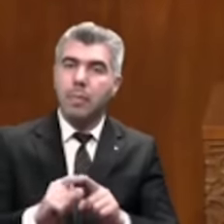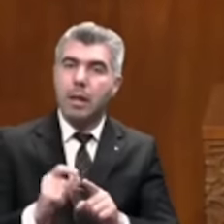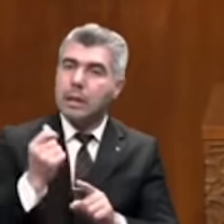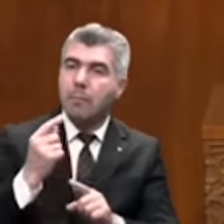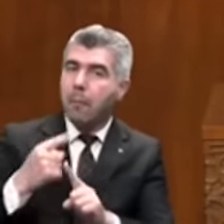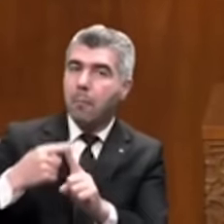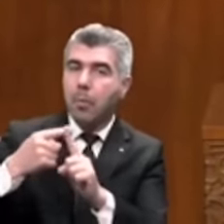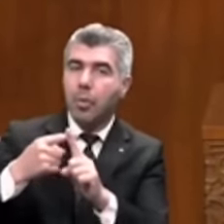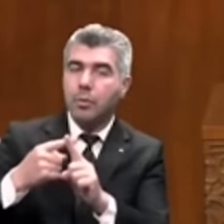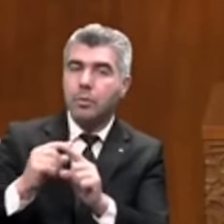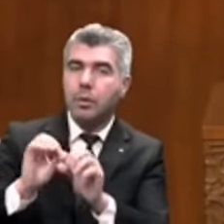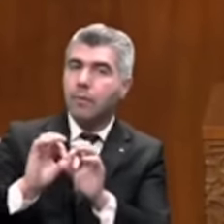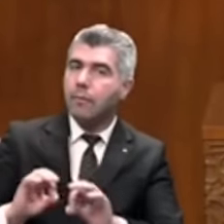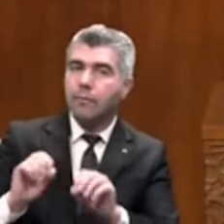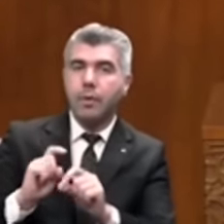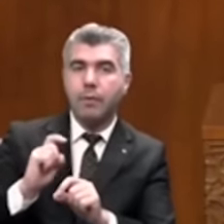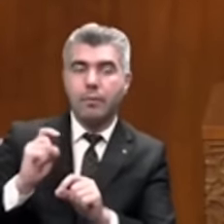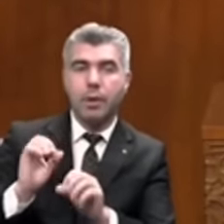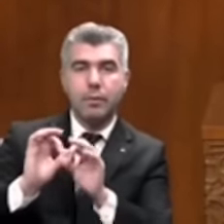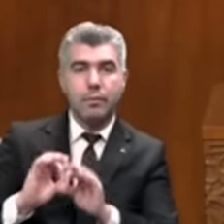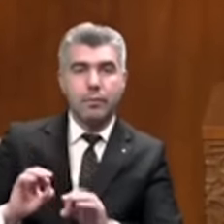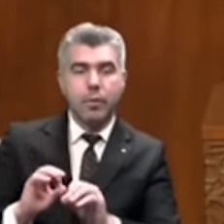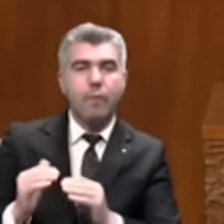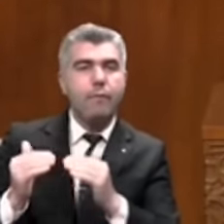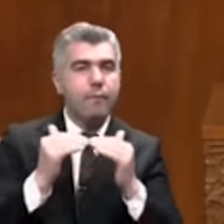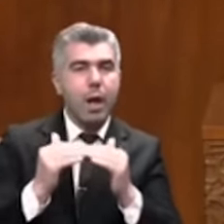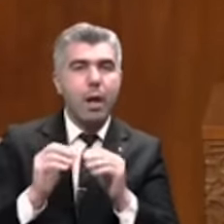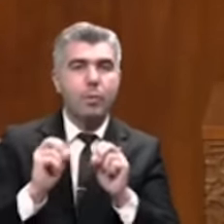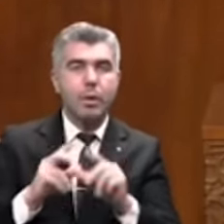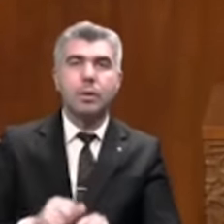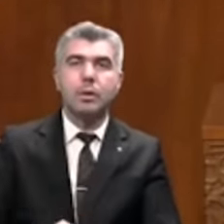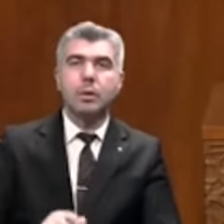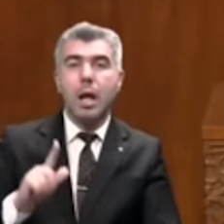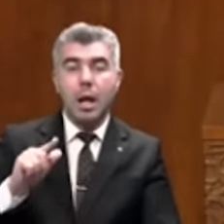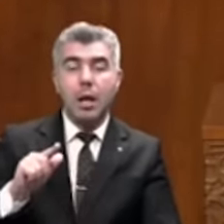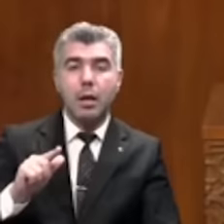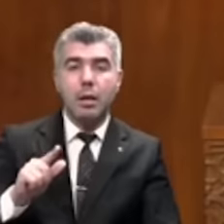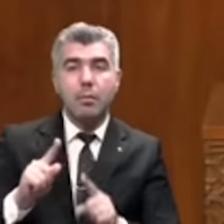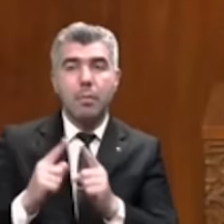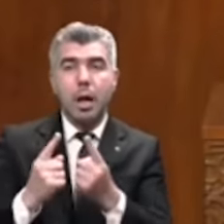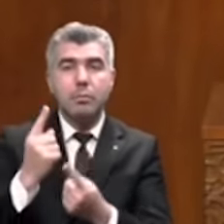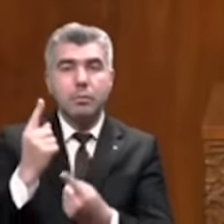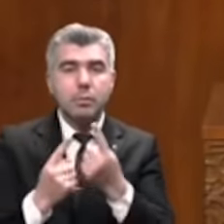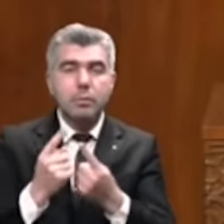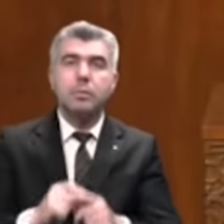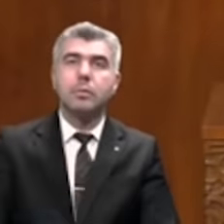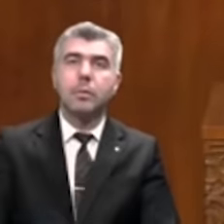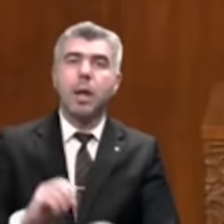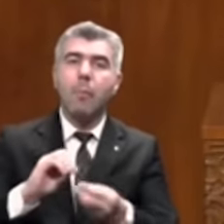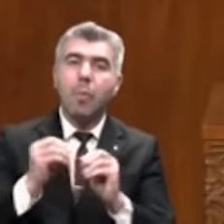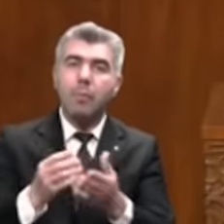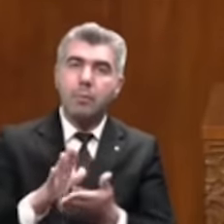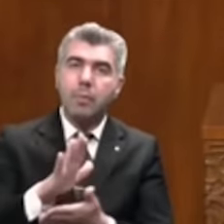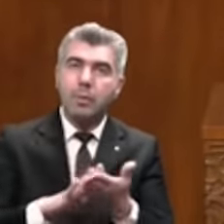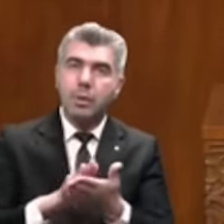ما قدرناش نفوتوه، قلناه لهم وتفهموه، ولكن كاين مسائل اخرى اللي فئويه والمسائل اللي هما المشاكل هذو.